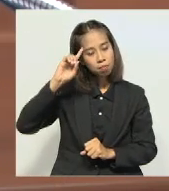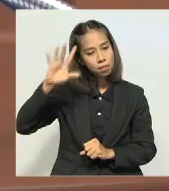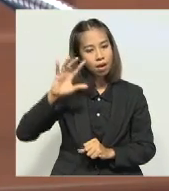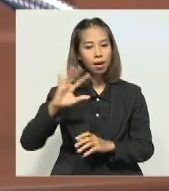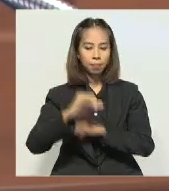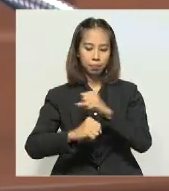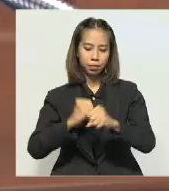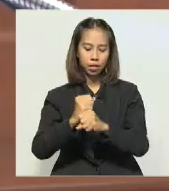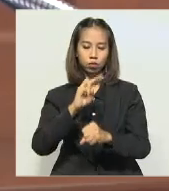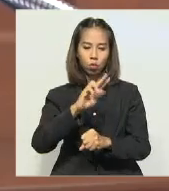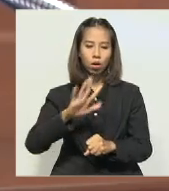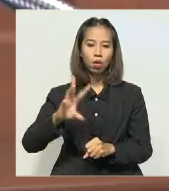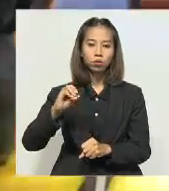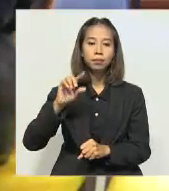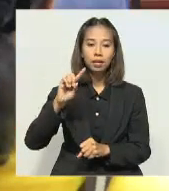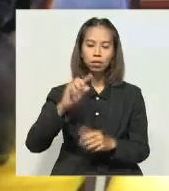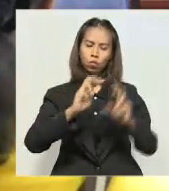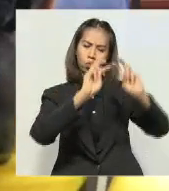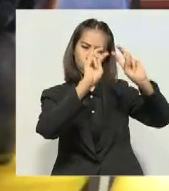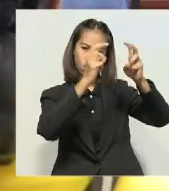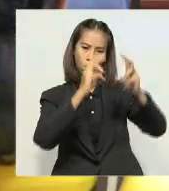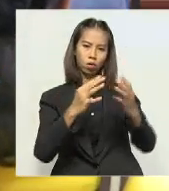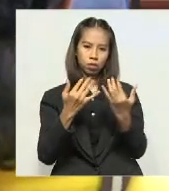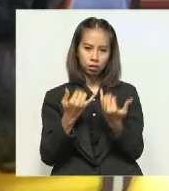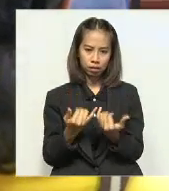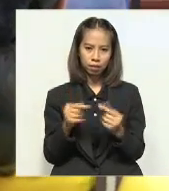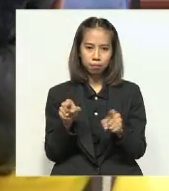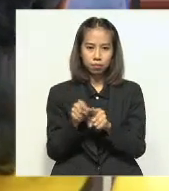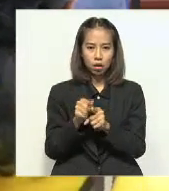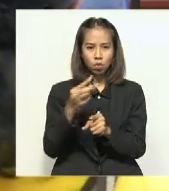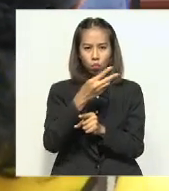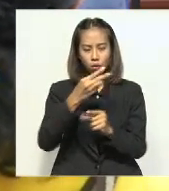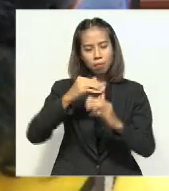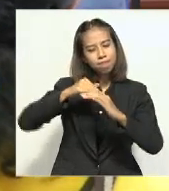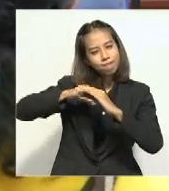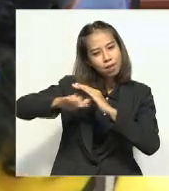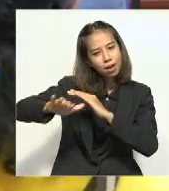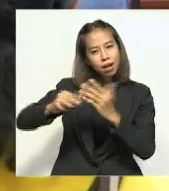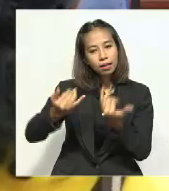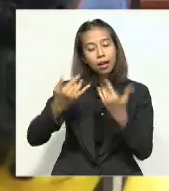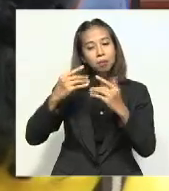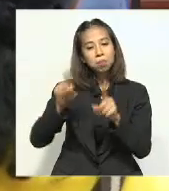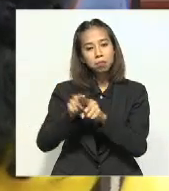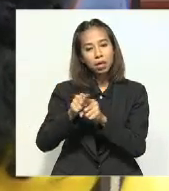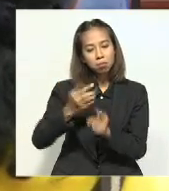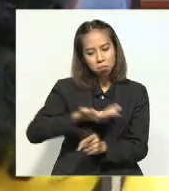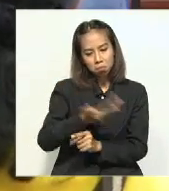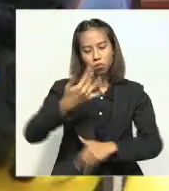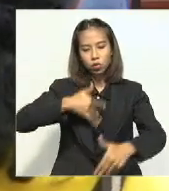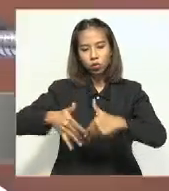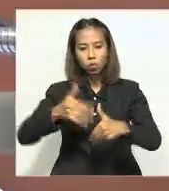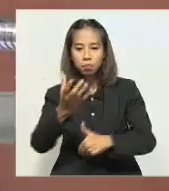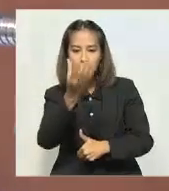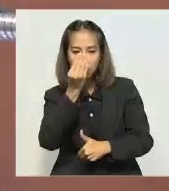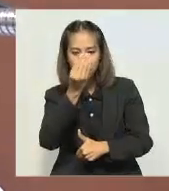ำปี2561ภายใต้แนวคิดShare the message save a life เพื่อให้ความรู้ที่ถูกต้องกับประชาชนในการ